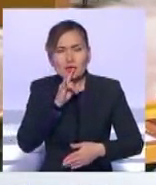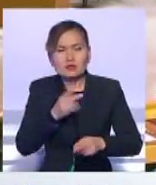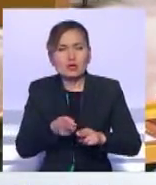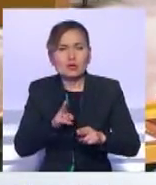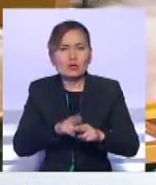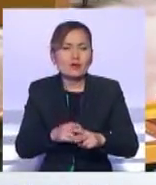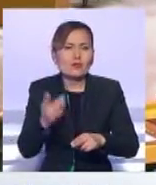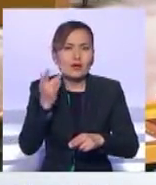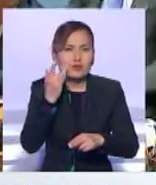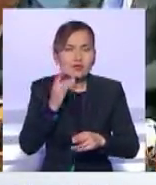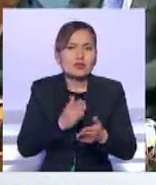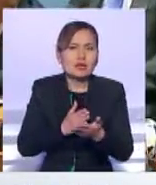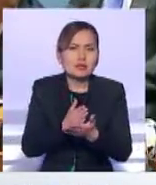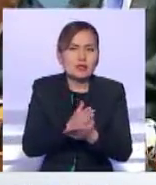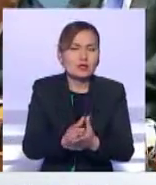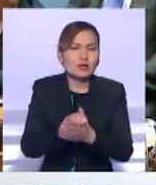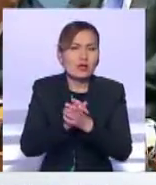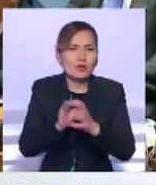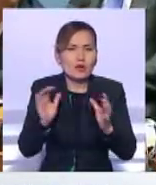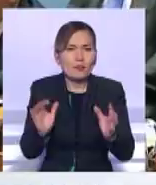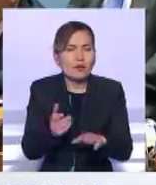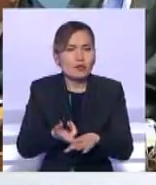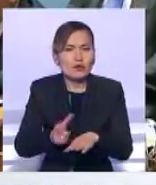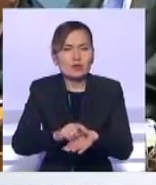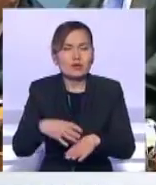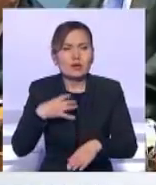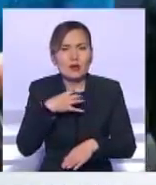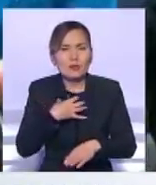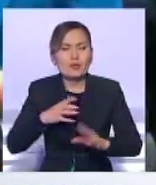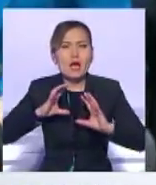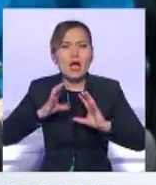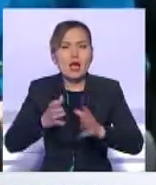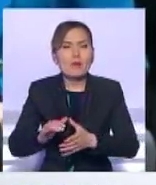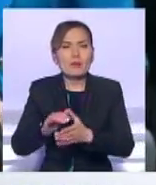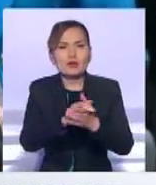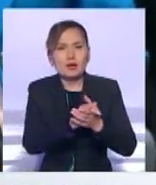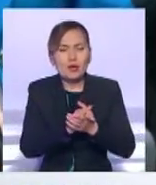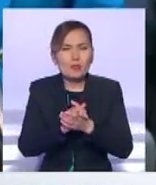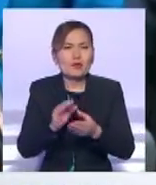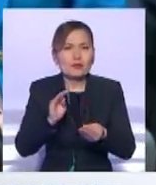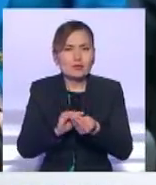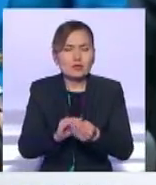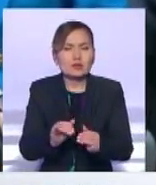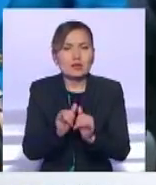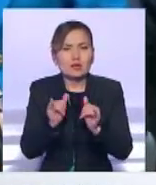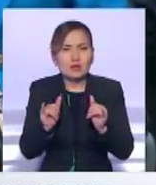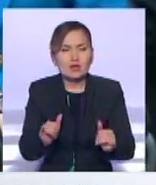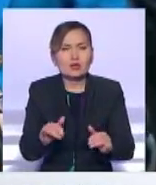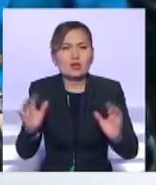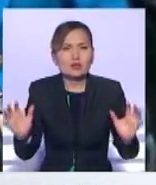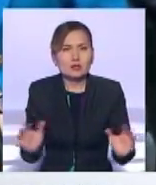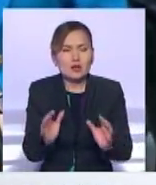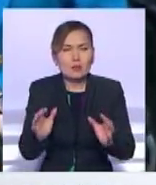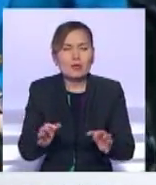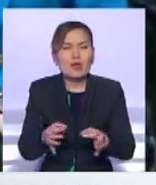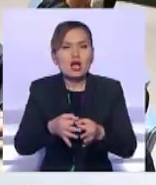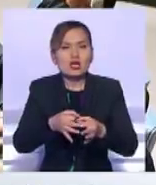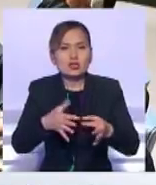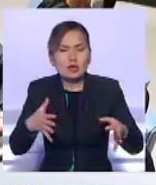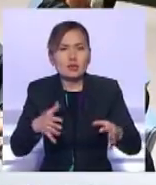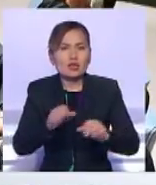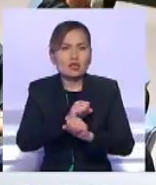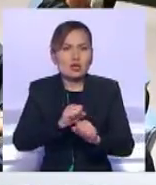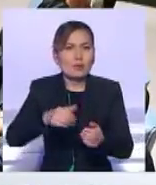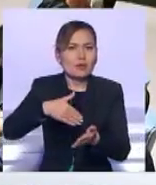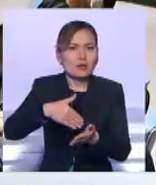сыртқы саясаты елдің негізгі ұстанымымен тығыз байланысты. Ол әлемдегі бейбітшілік пен тұрақтылықты сақтау, жаппай қырып жою қаруынан бас тарту